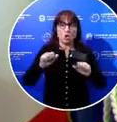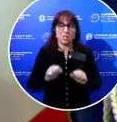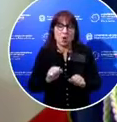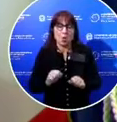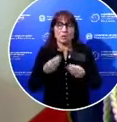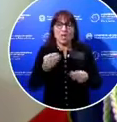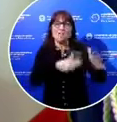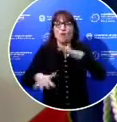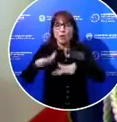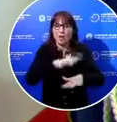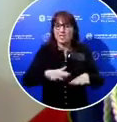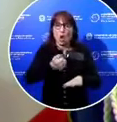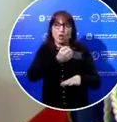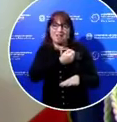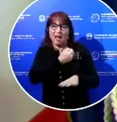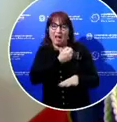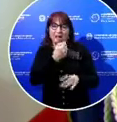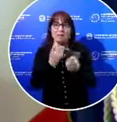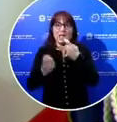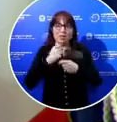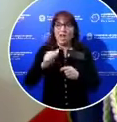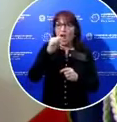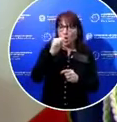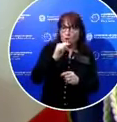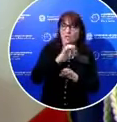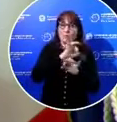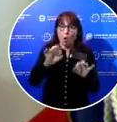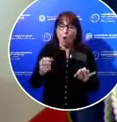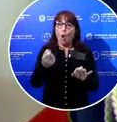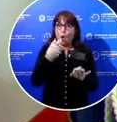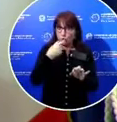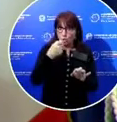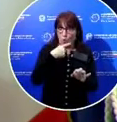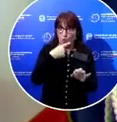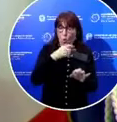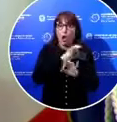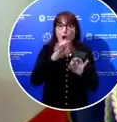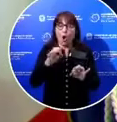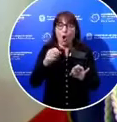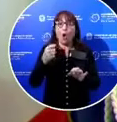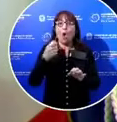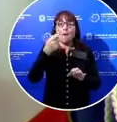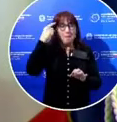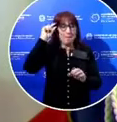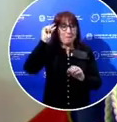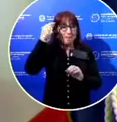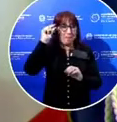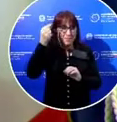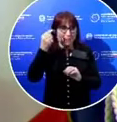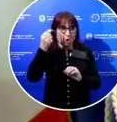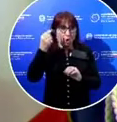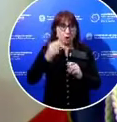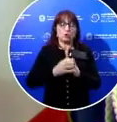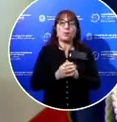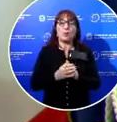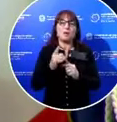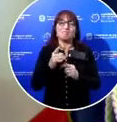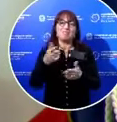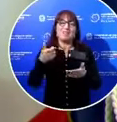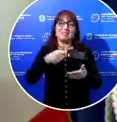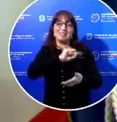informazione sui danni derivanti dall'alcolismo, dall'uso di sostanze stupefacenti o psicotrope, e sui danni derivanti dalle